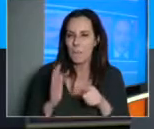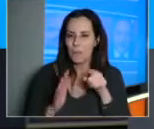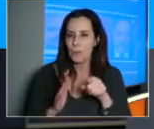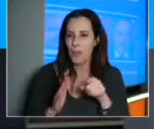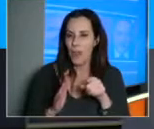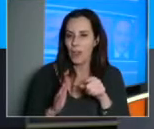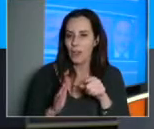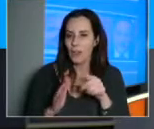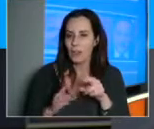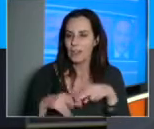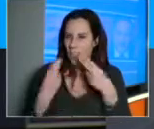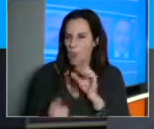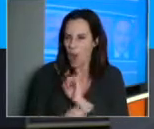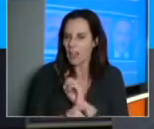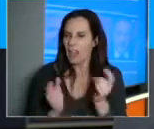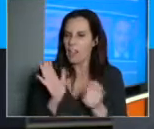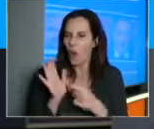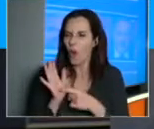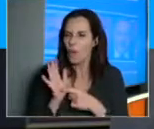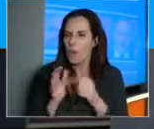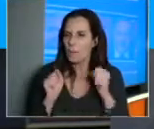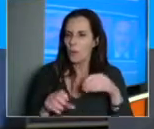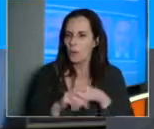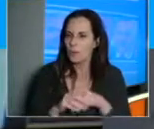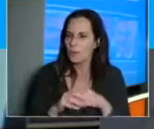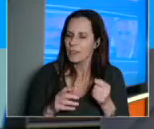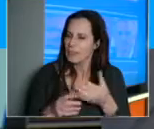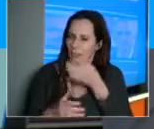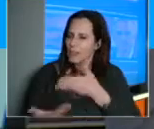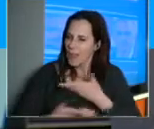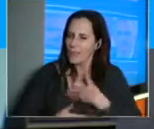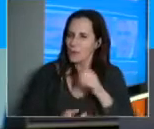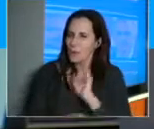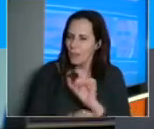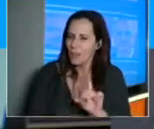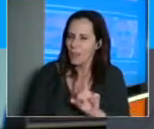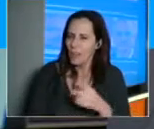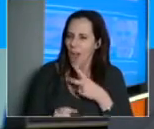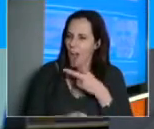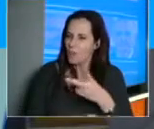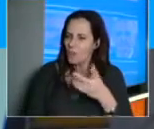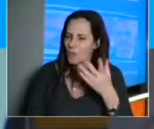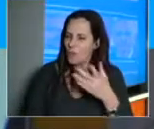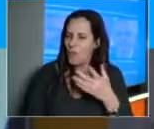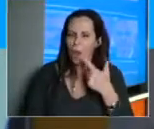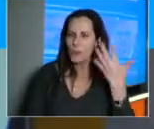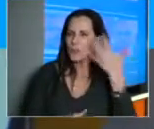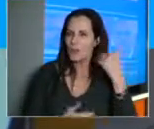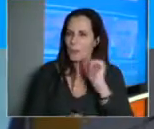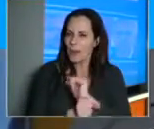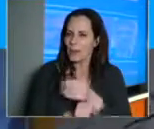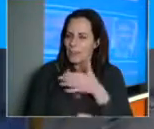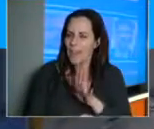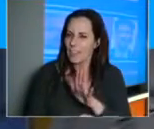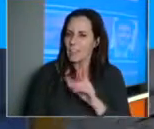שבה אתה תחזור באיזשהו אופן לכלא, תדרוש את המשרד לביטחון פנים, תרענן את היחסים שלך עם השב"ס. עברו הרבה שנים מאז שהיית פעם האחרונה בכלא,